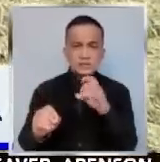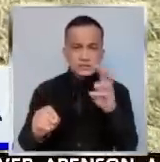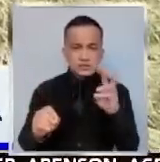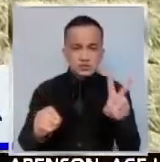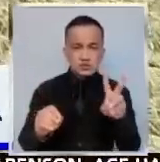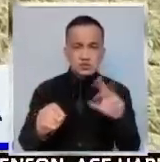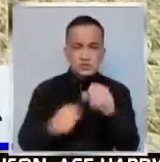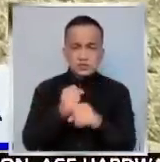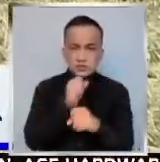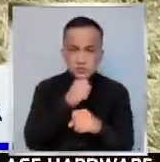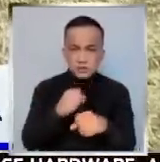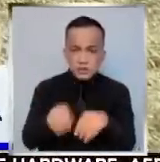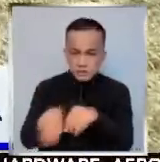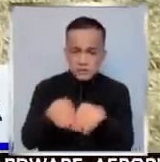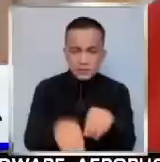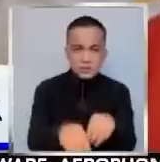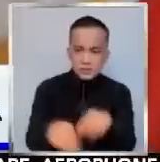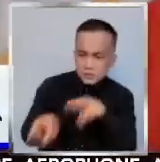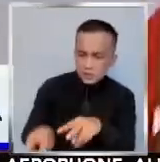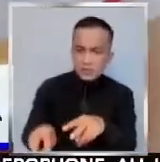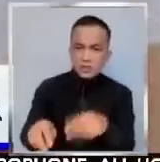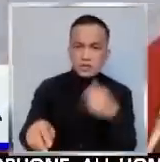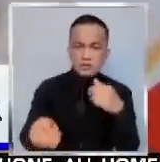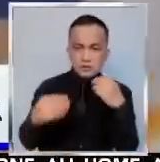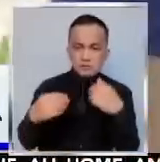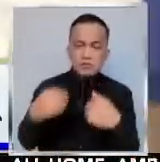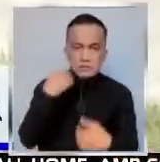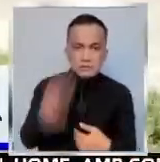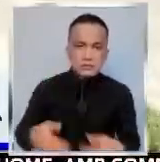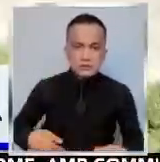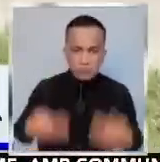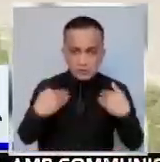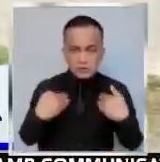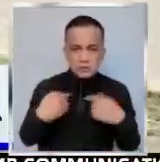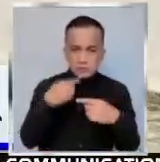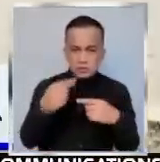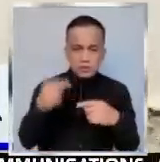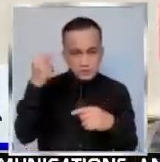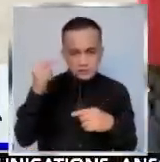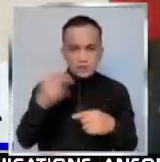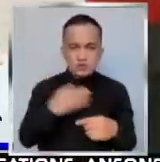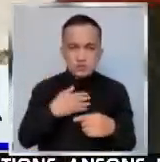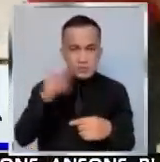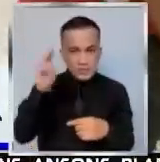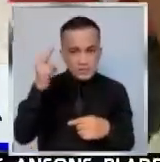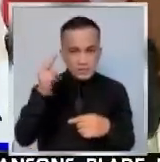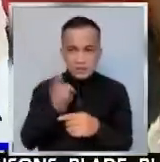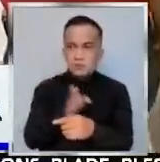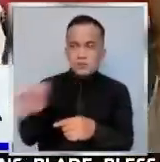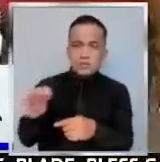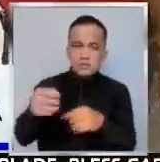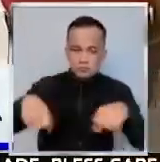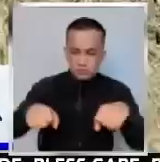ng pamilya Sarmiento nakita ang bangkay ng biktima. Kwento ng pamangkin ng biktima, nais daw balikan ng tsuhin ang kanyang motor pero lumakas ang